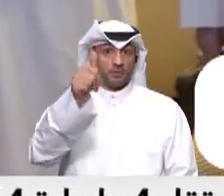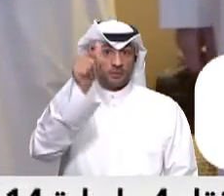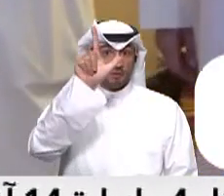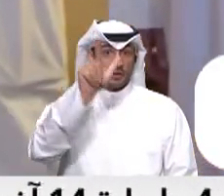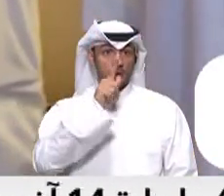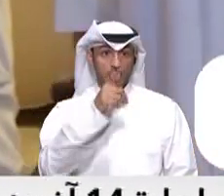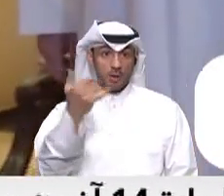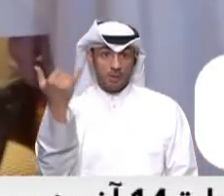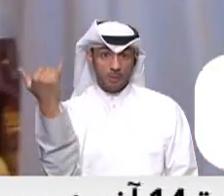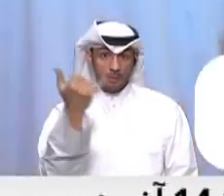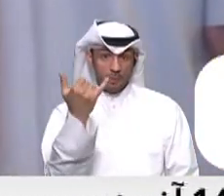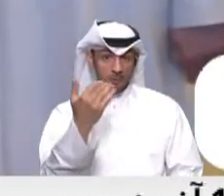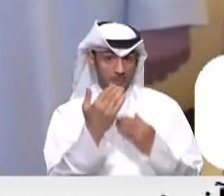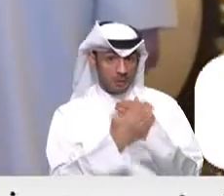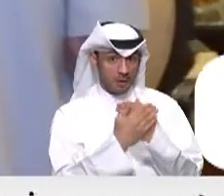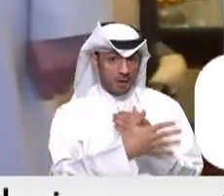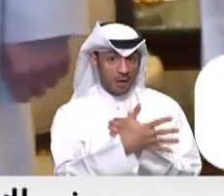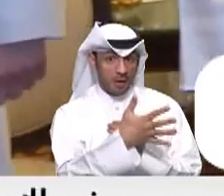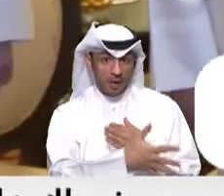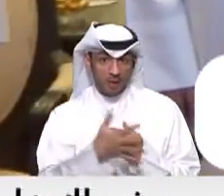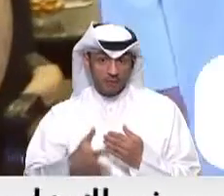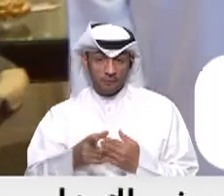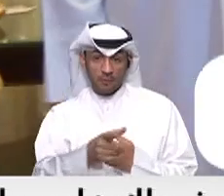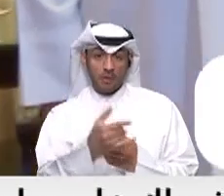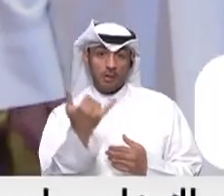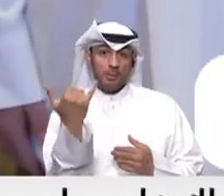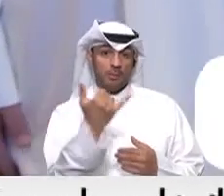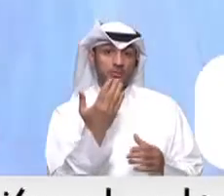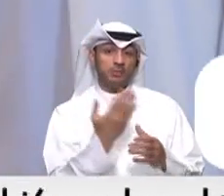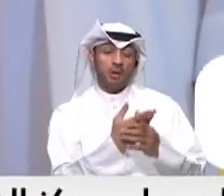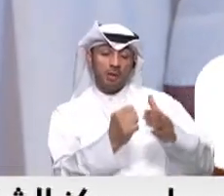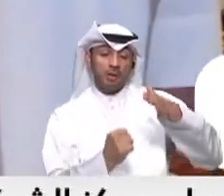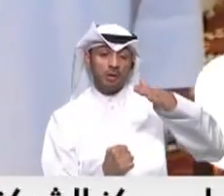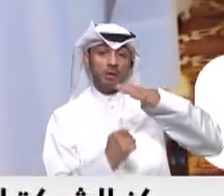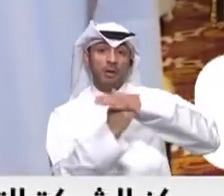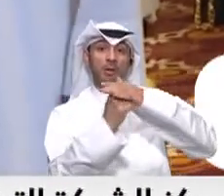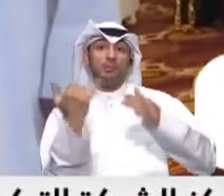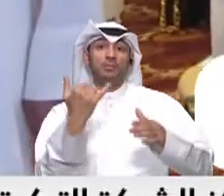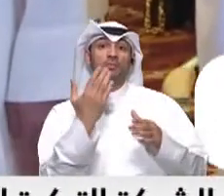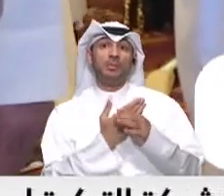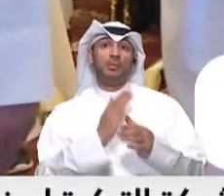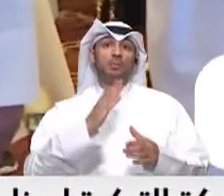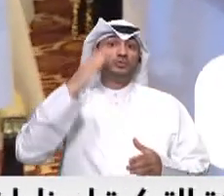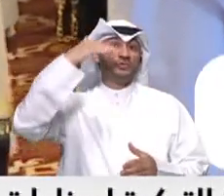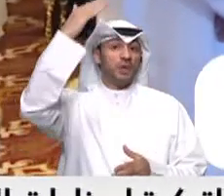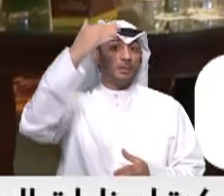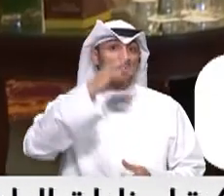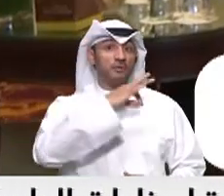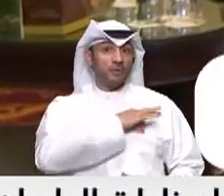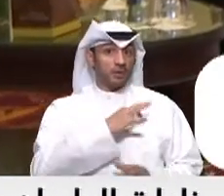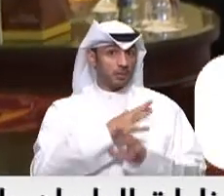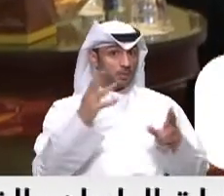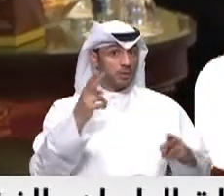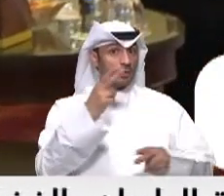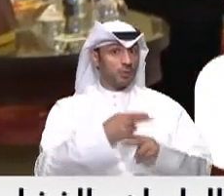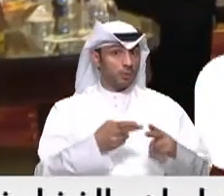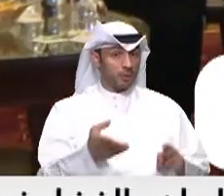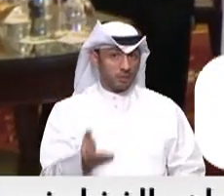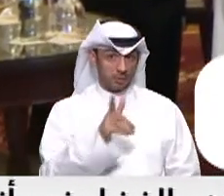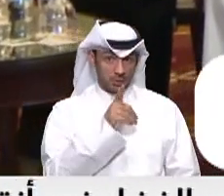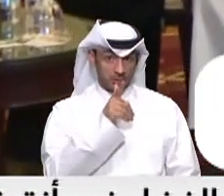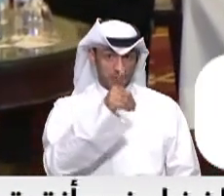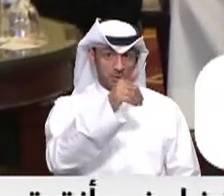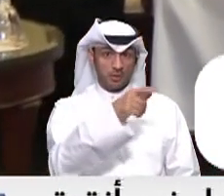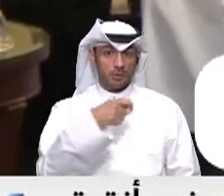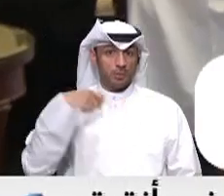الطفولة التي تعد حجر الزاوية في بناء مجتمع قوي ومستدام. وأضافت الحويلة في تصريح